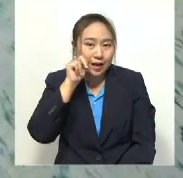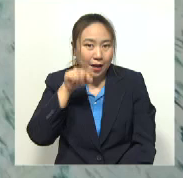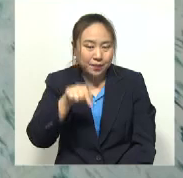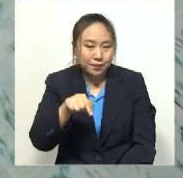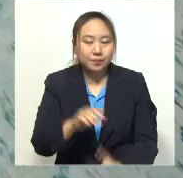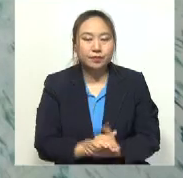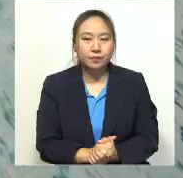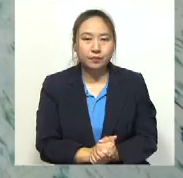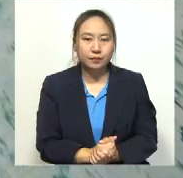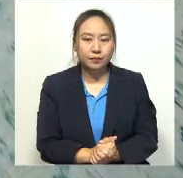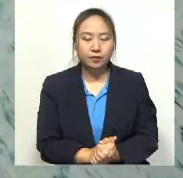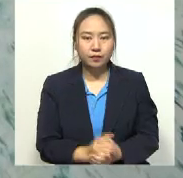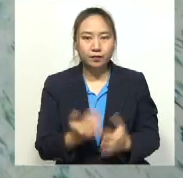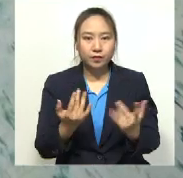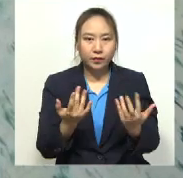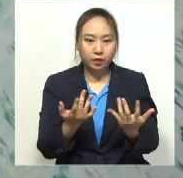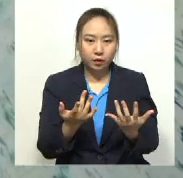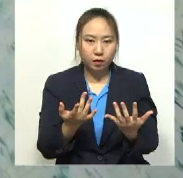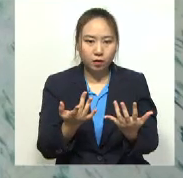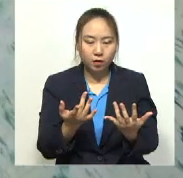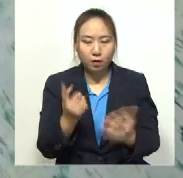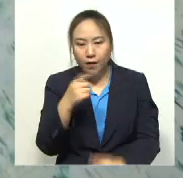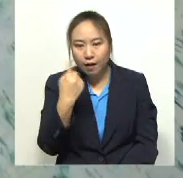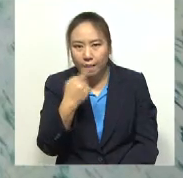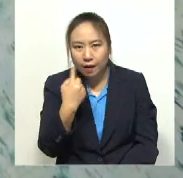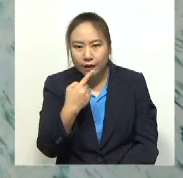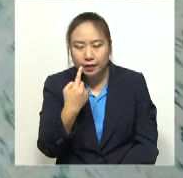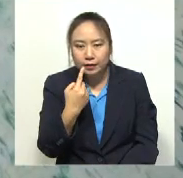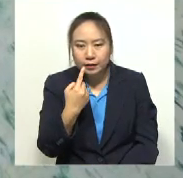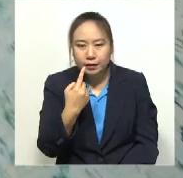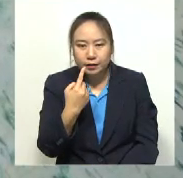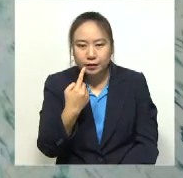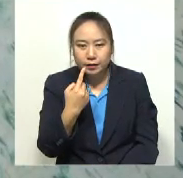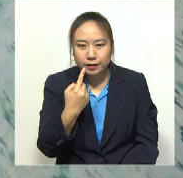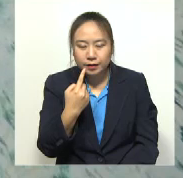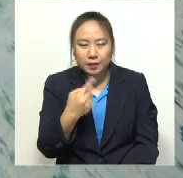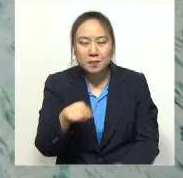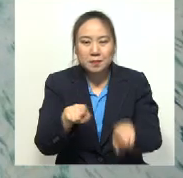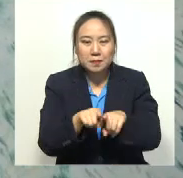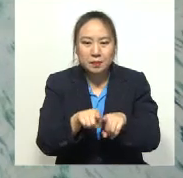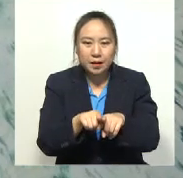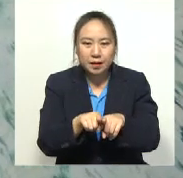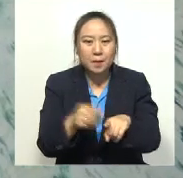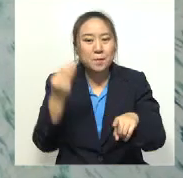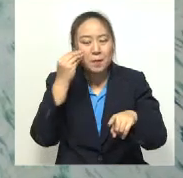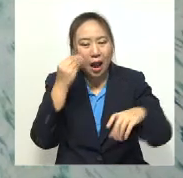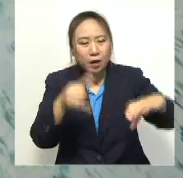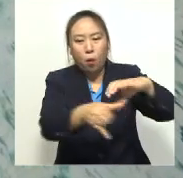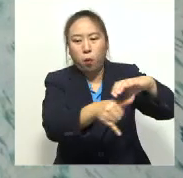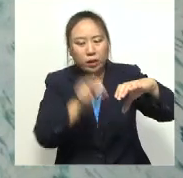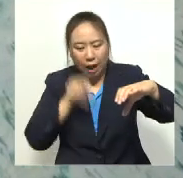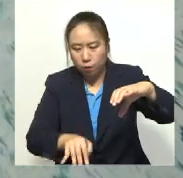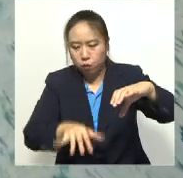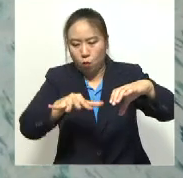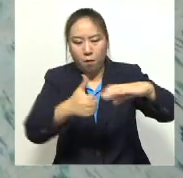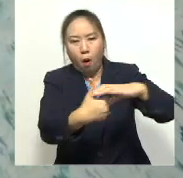น้ำเนี่ยคือรอช่วยเหลือในส่วนของคนที่เวลากรณีติดค้างอยู่ไม่สามารถที่จะออกมาได้ก็